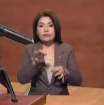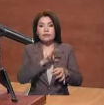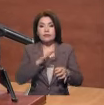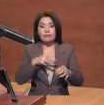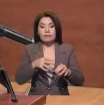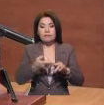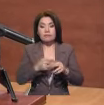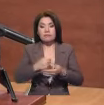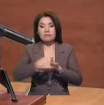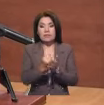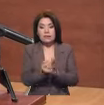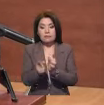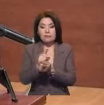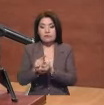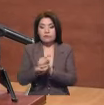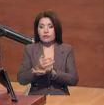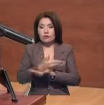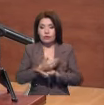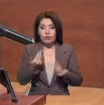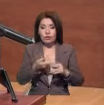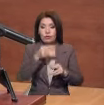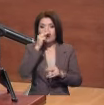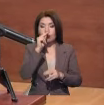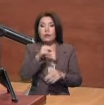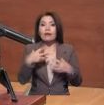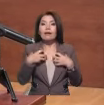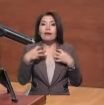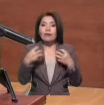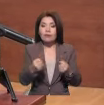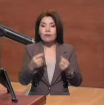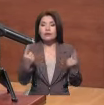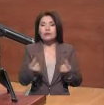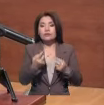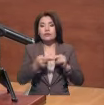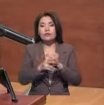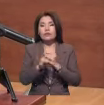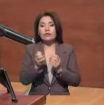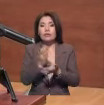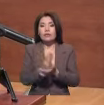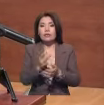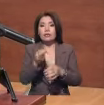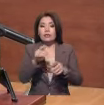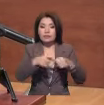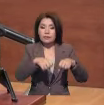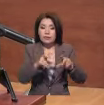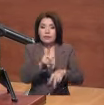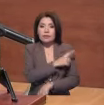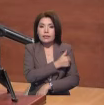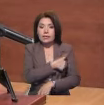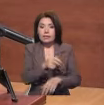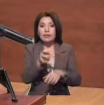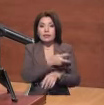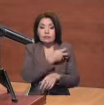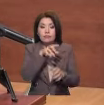Қазіргі таңда оны өзгертуге негіз жоқ. Ал айыпталушының денсаулығындағы ақауларға келер болсақ, ол қамауда отырған мекемеде арнайы медициналық қызметкерлер